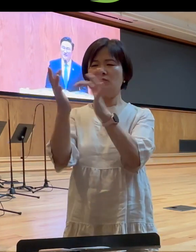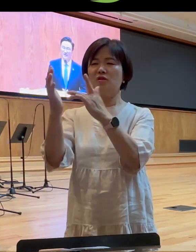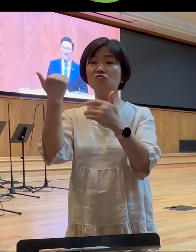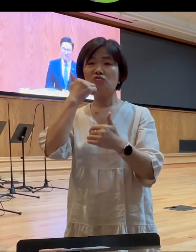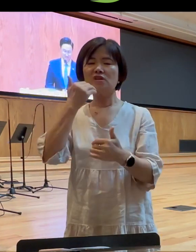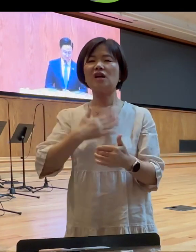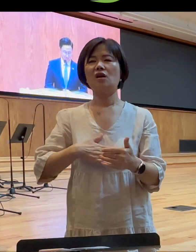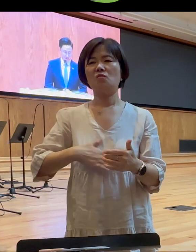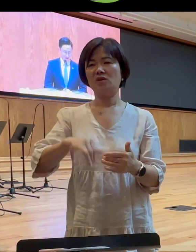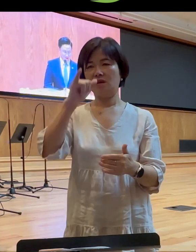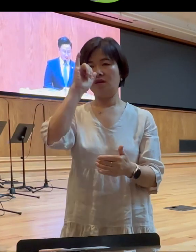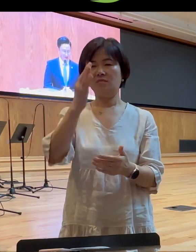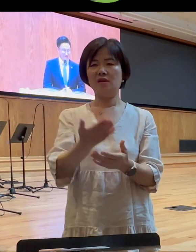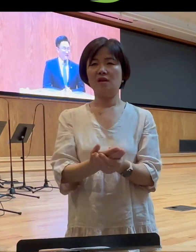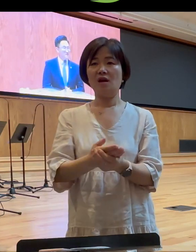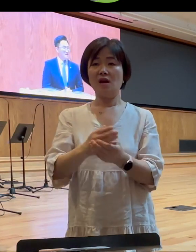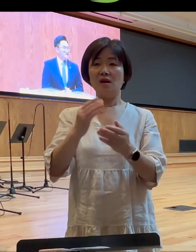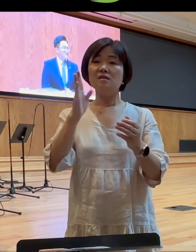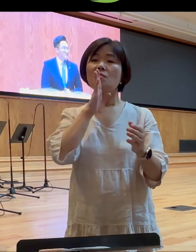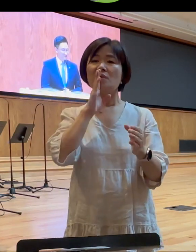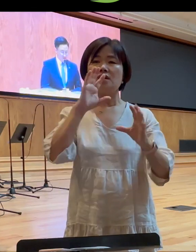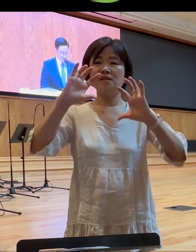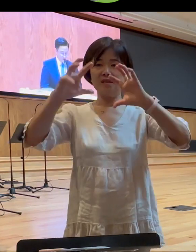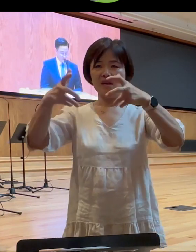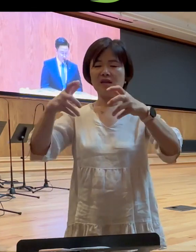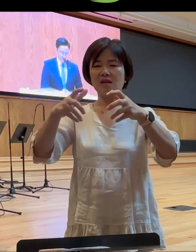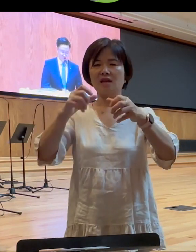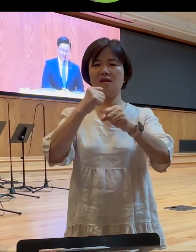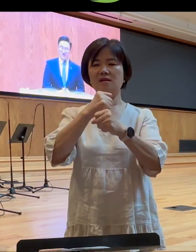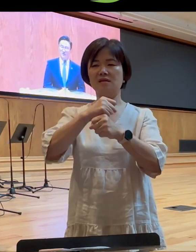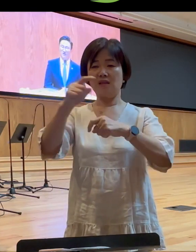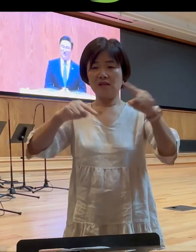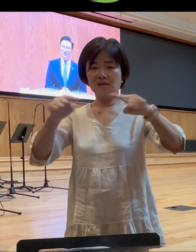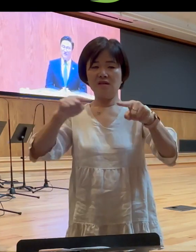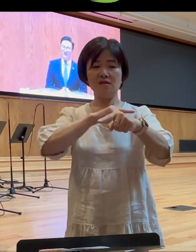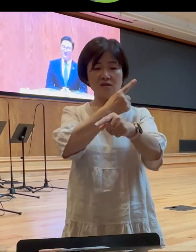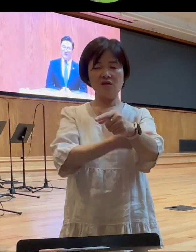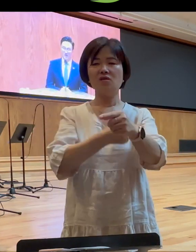있습니다. 자연세계를 다스리시는 능력의 예수님께서